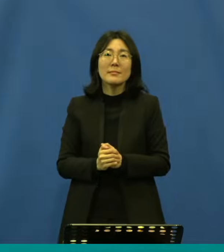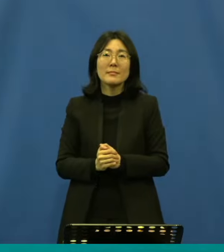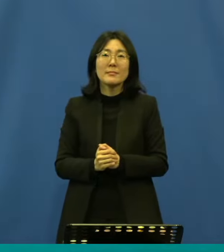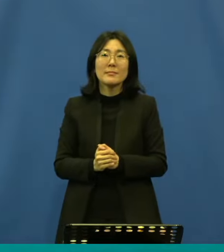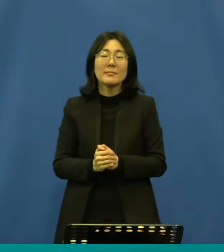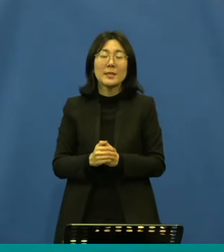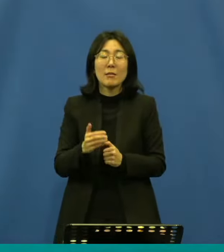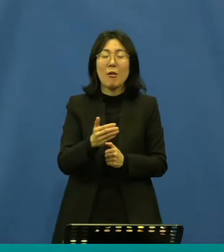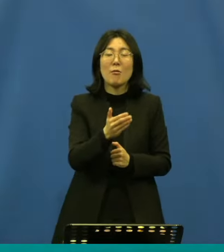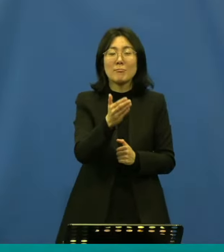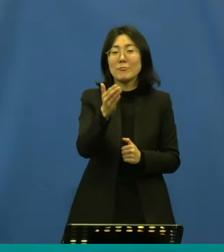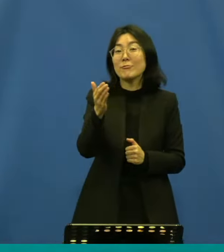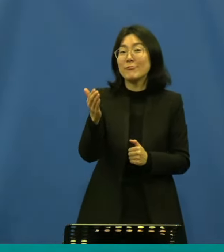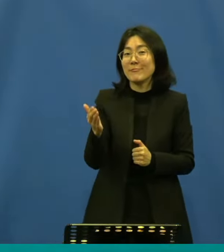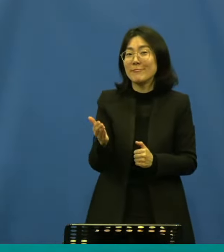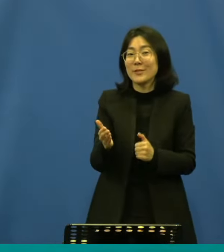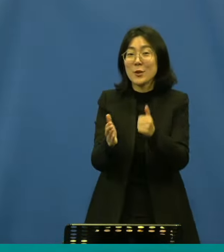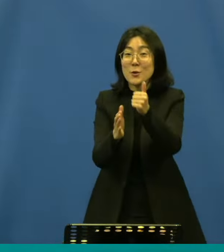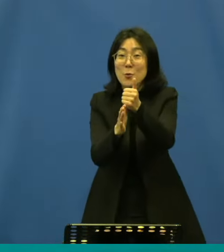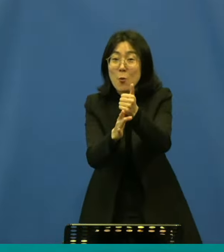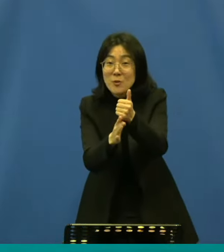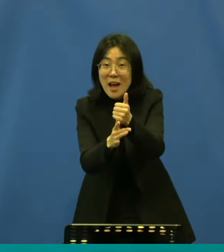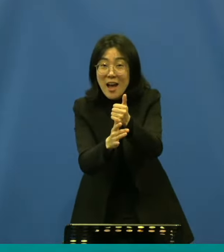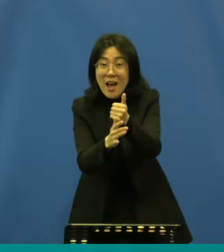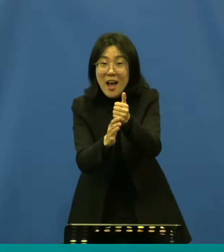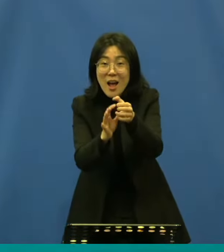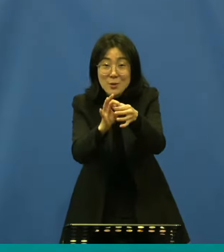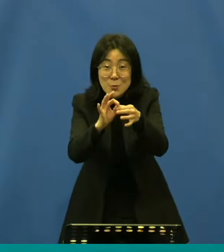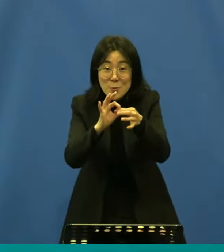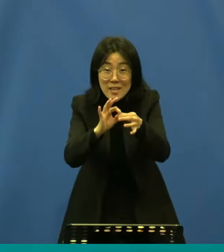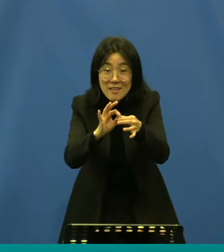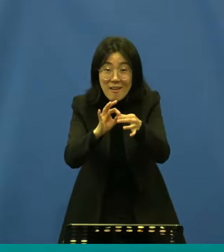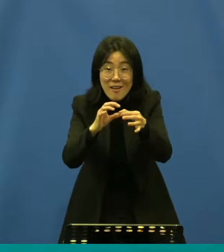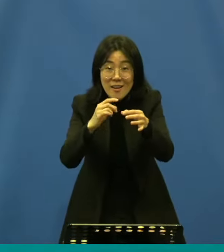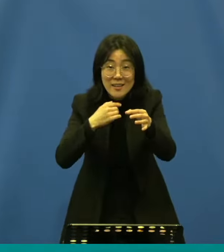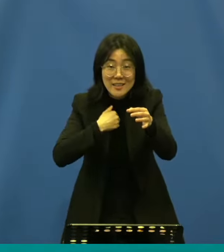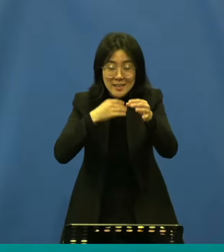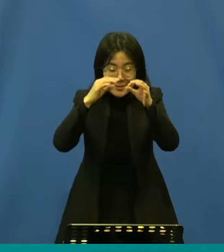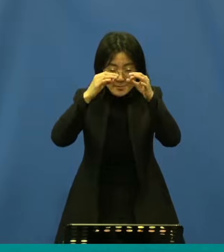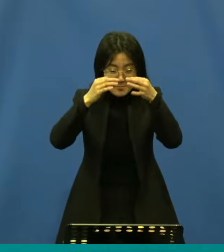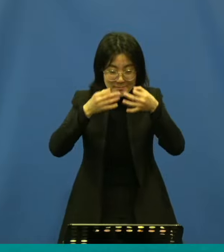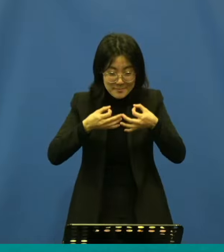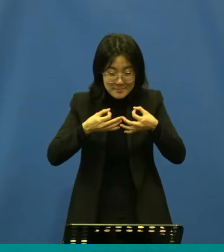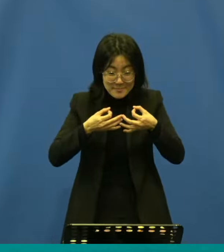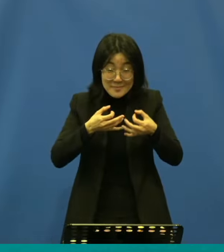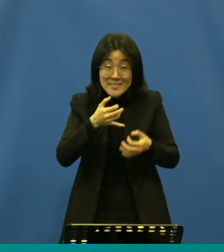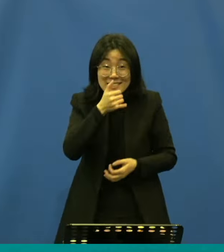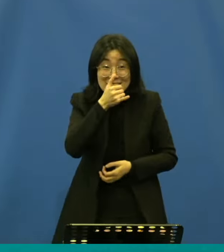여러분, 요나라는 인물 속에서 누가 보입니까? 혹시 내 모습이 보이고 있지는 않습니까?